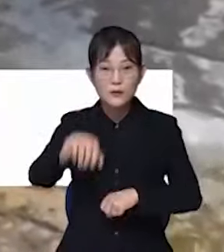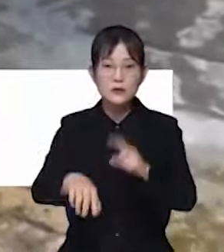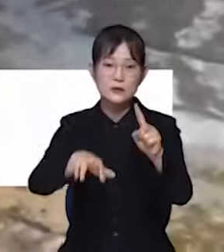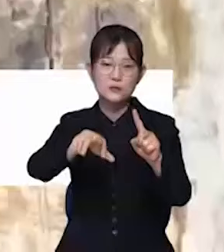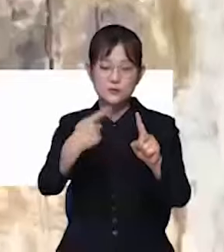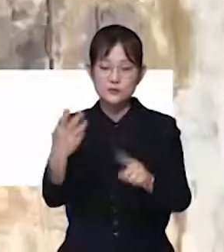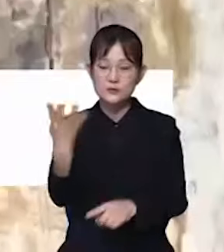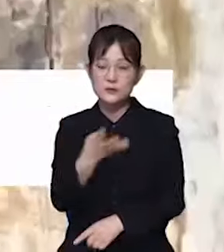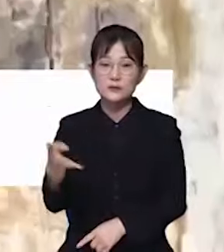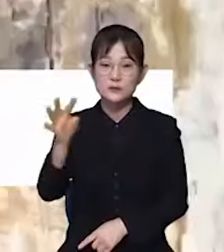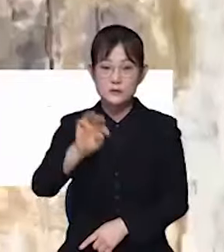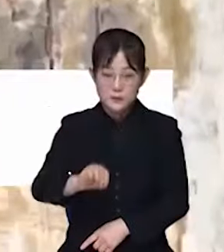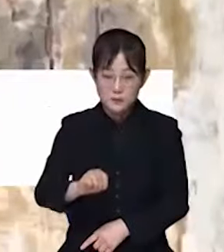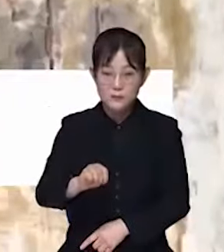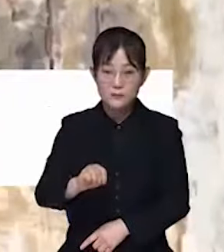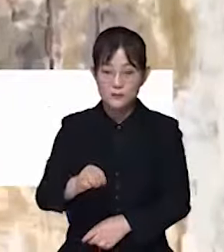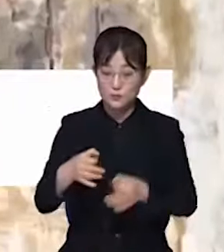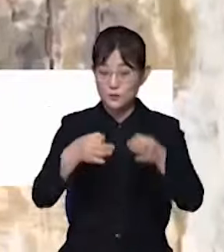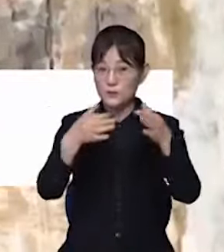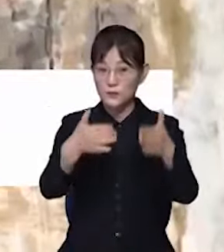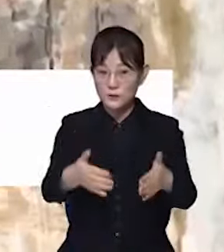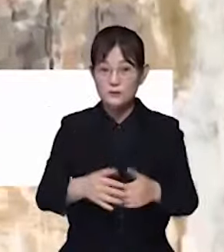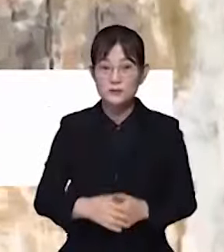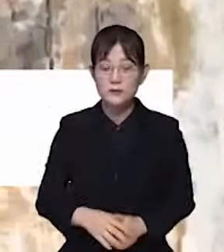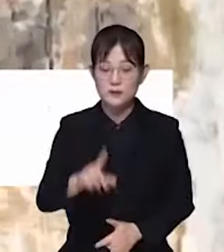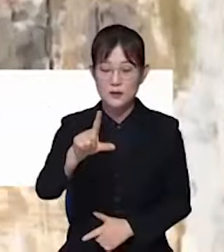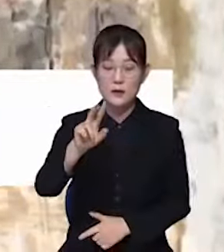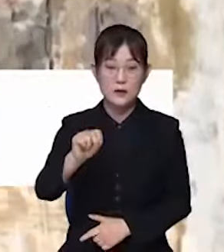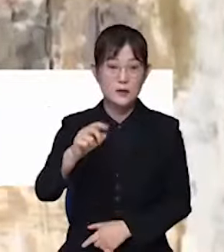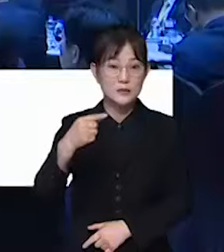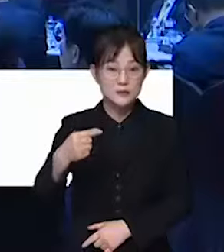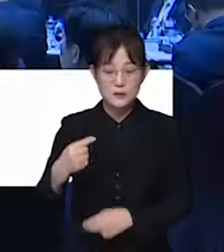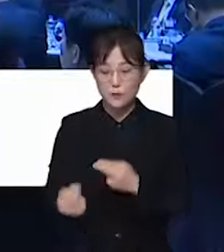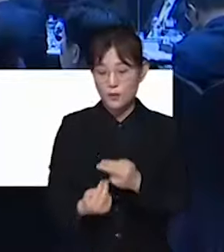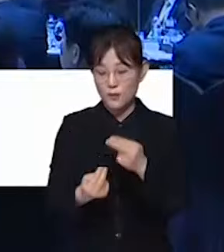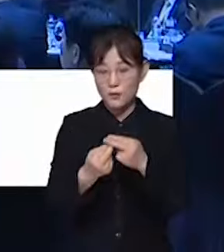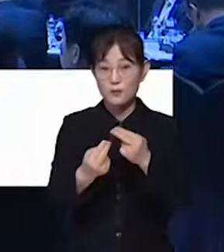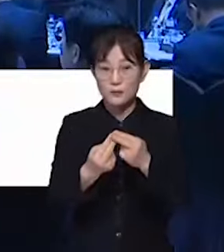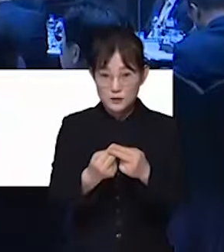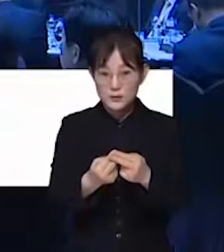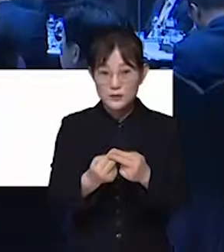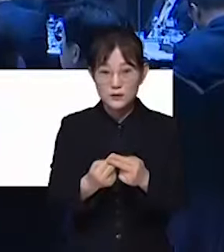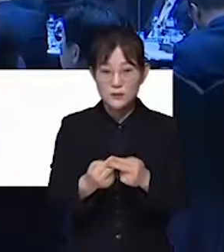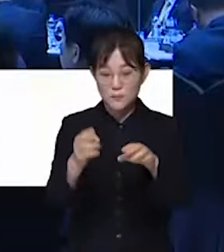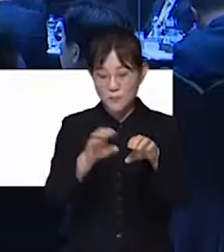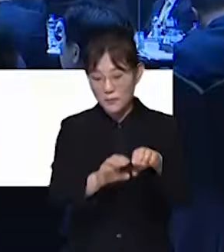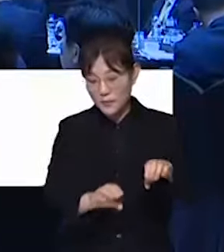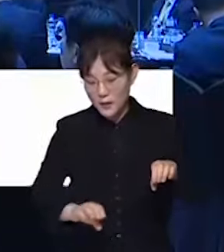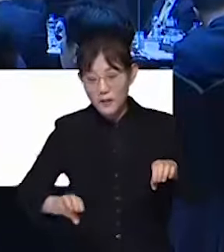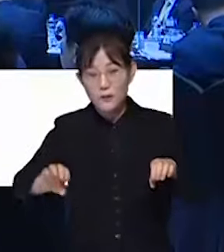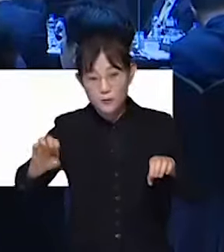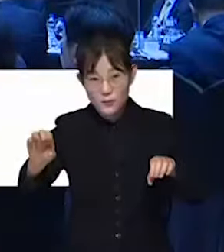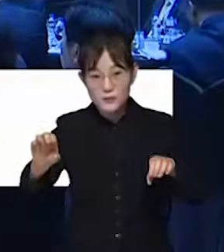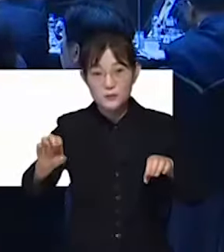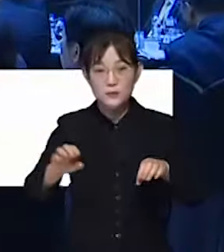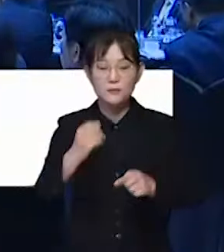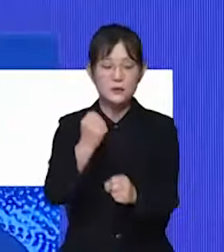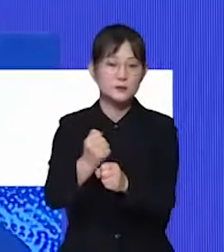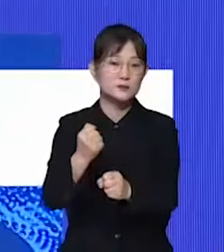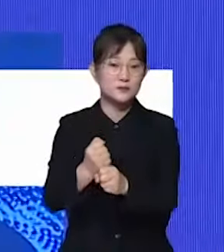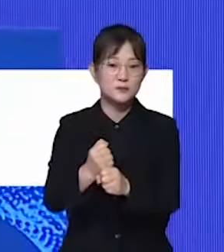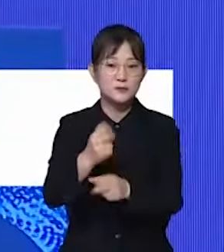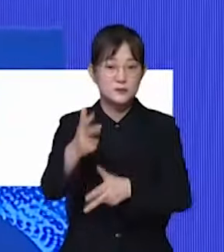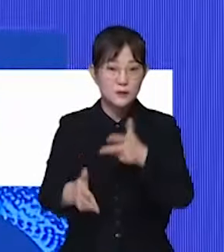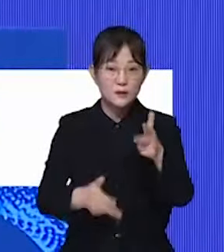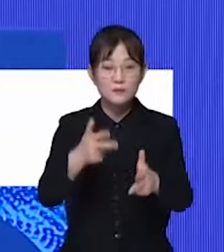1조 4,362억 원을 투자해 LNG 저장탱크 3기, 10만 톤급 전용 항만, 수송 배관 등을